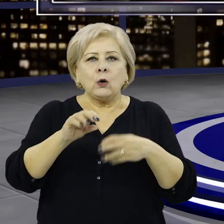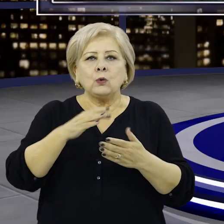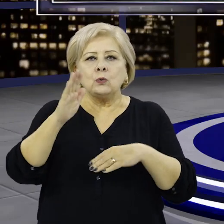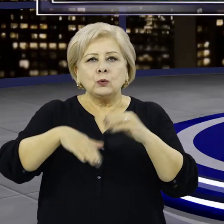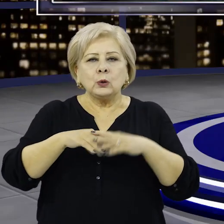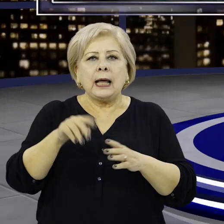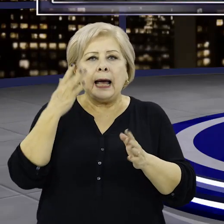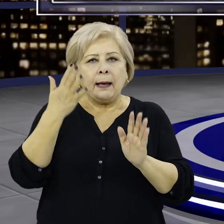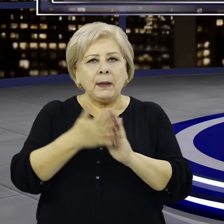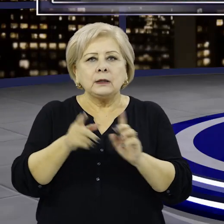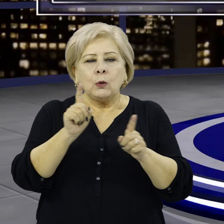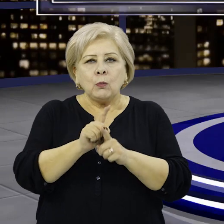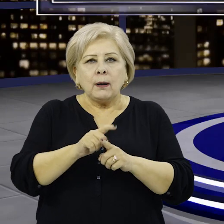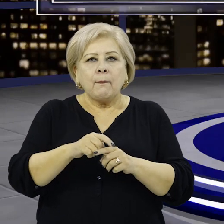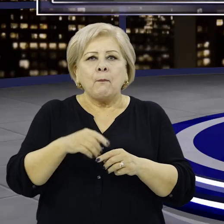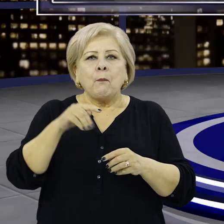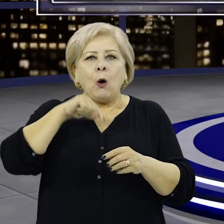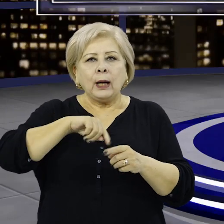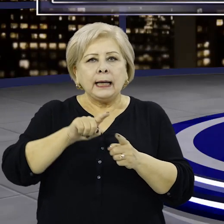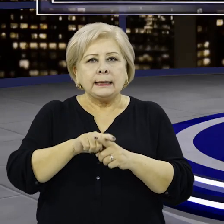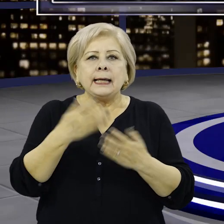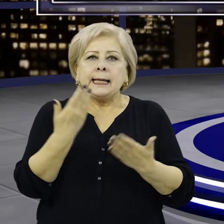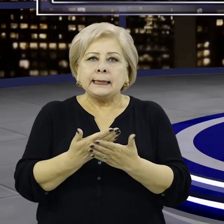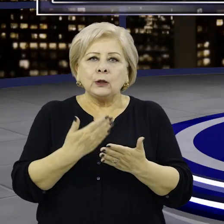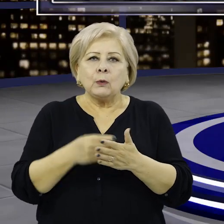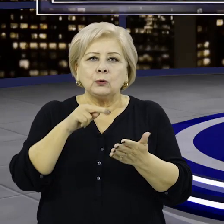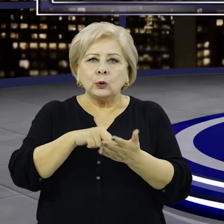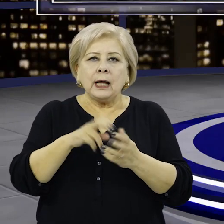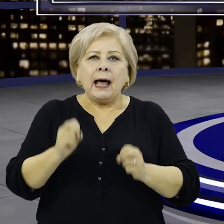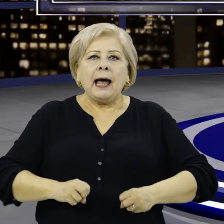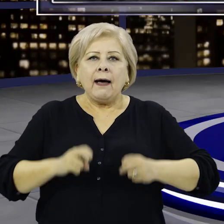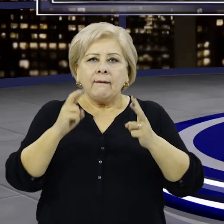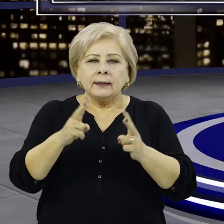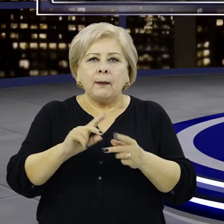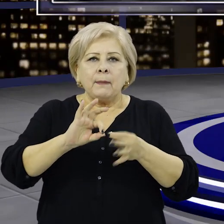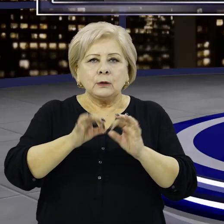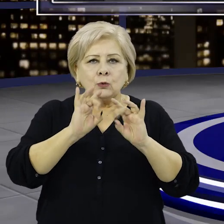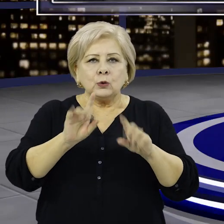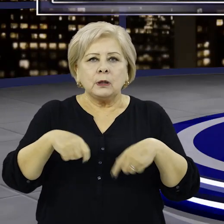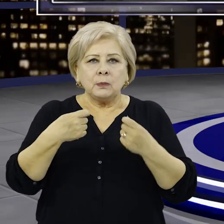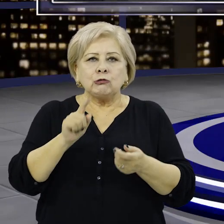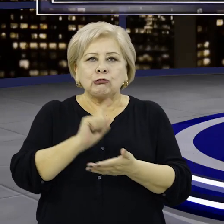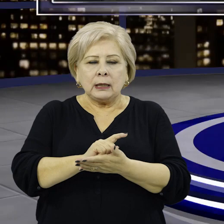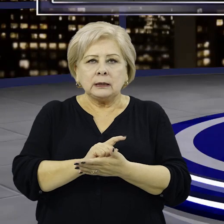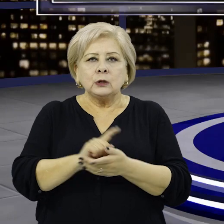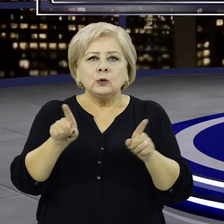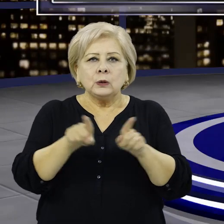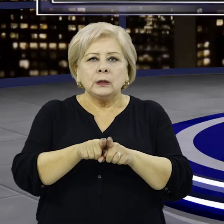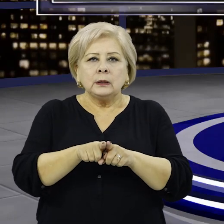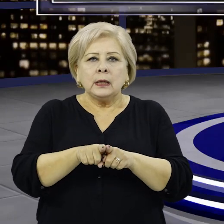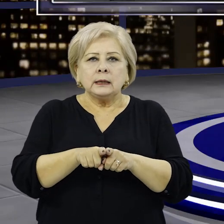usulining ahamiyati, mazkur tadqiqotning mohiyati va ehtimol tutilgan xavf haqida batafsil tushuntirish berishi shart.